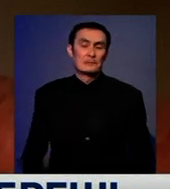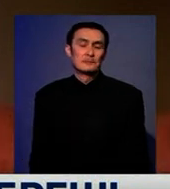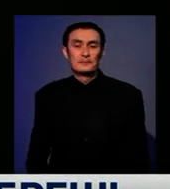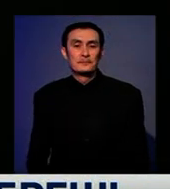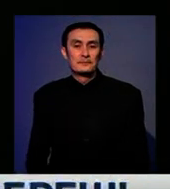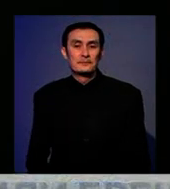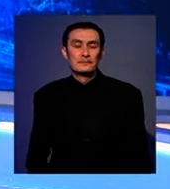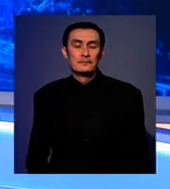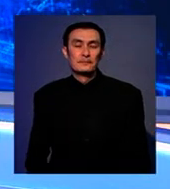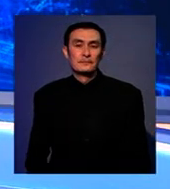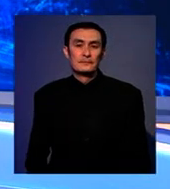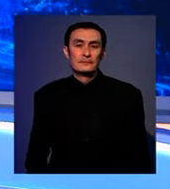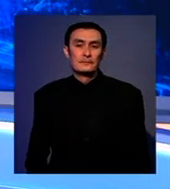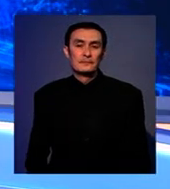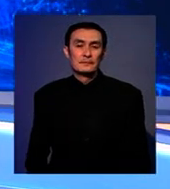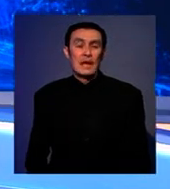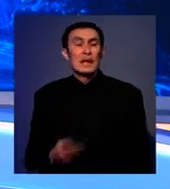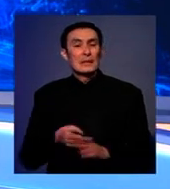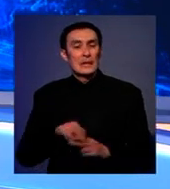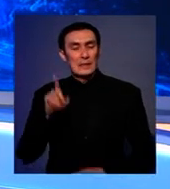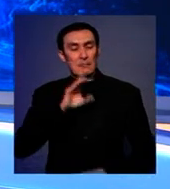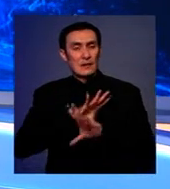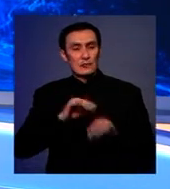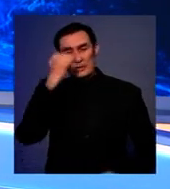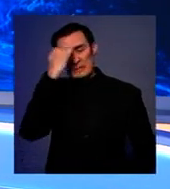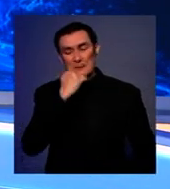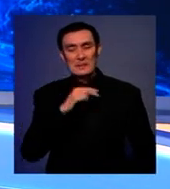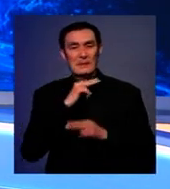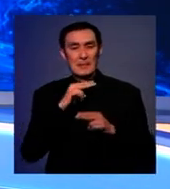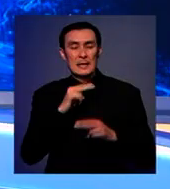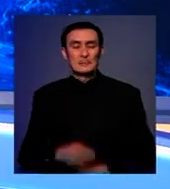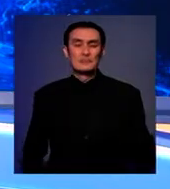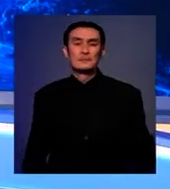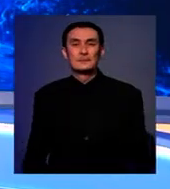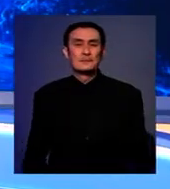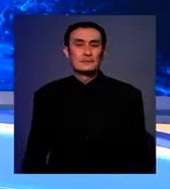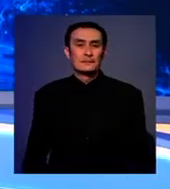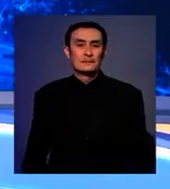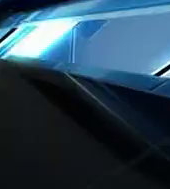На этом пока все. Спасибо за внимание. Хорошего вечера.